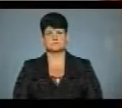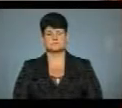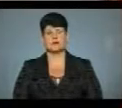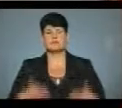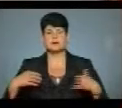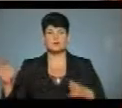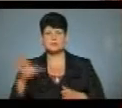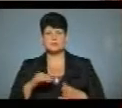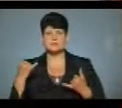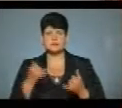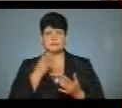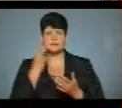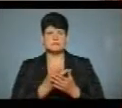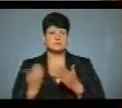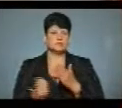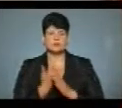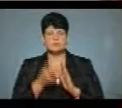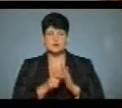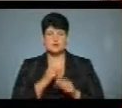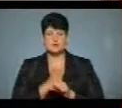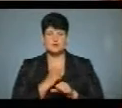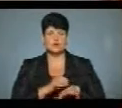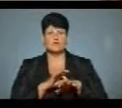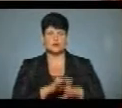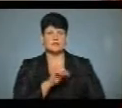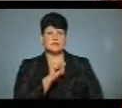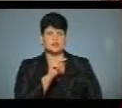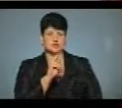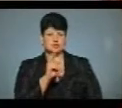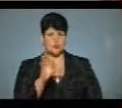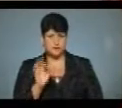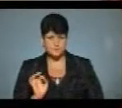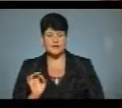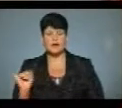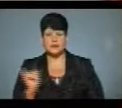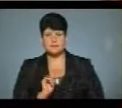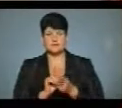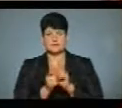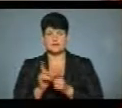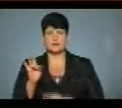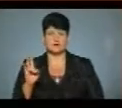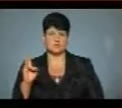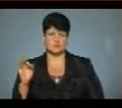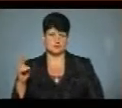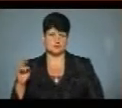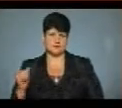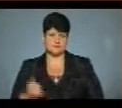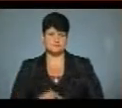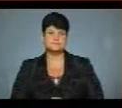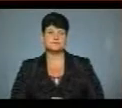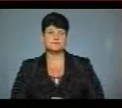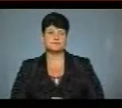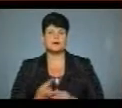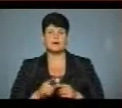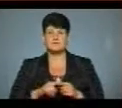Вітаю всіх, хто зараз з нами. Ви дивитесь новини. У студії для вас працює ведуча Анастасія Чучко і сурдоперекладач Надія Коцовська. І у цьому